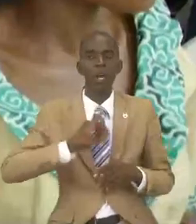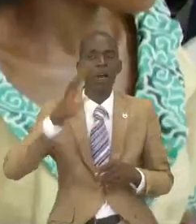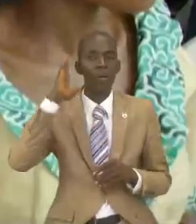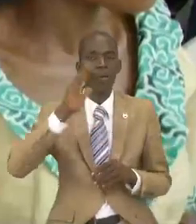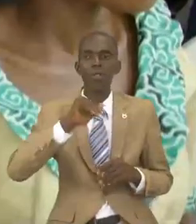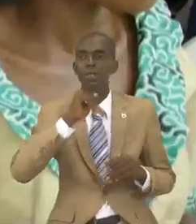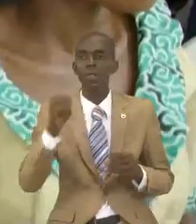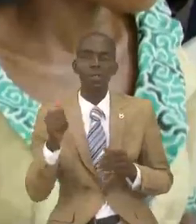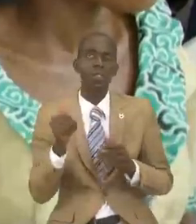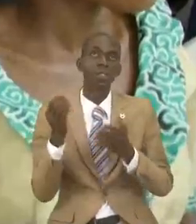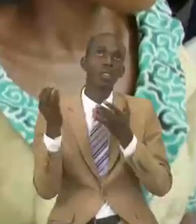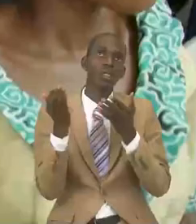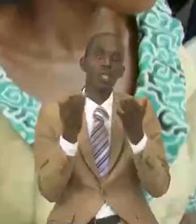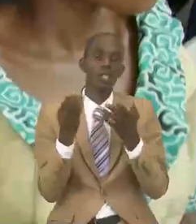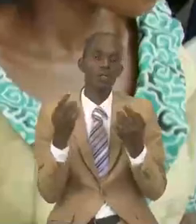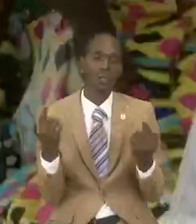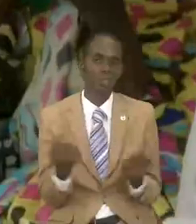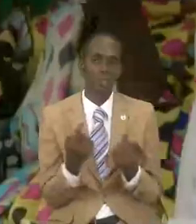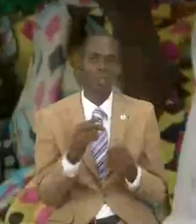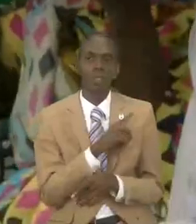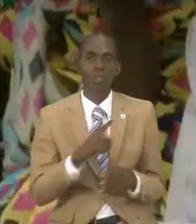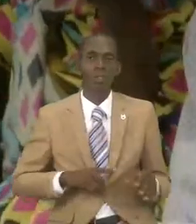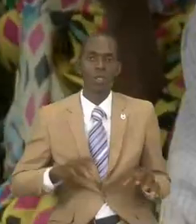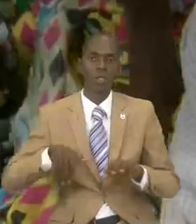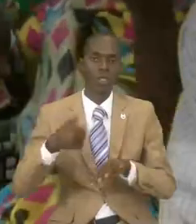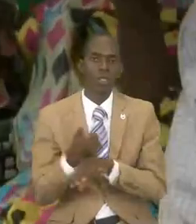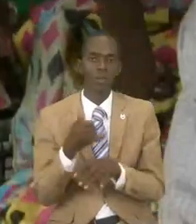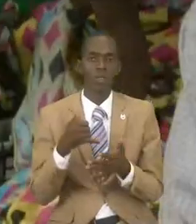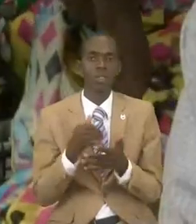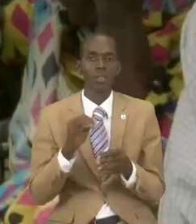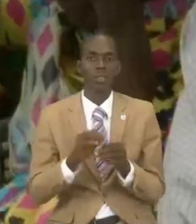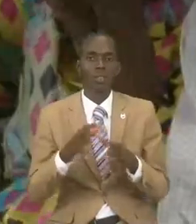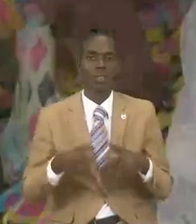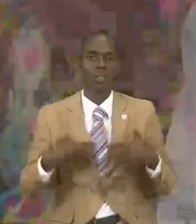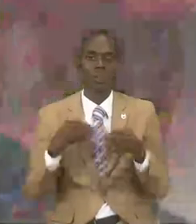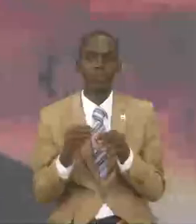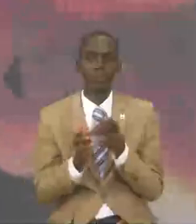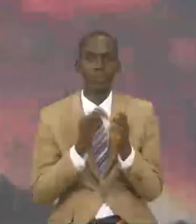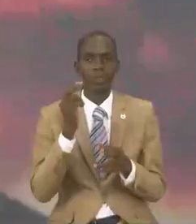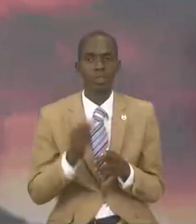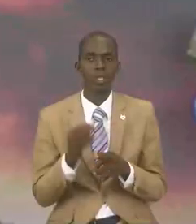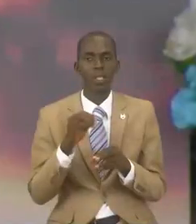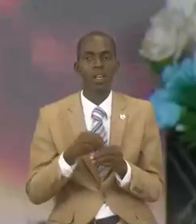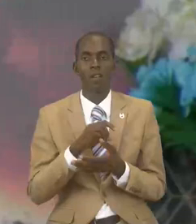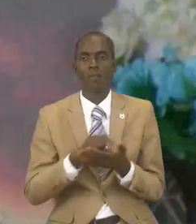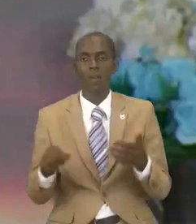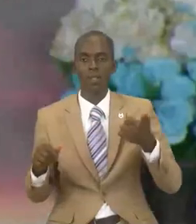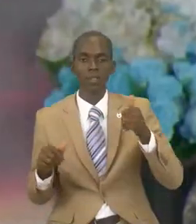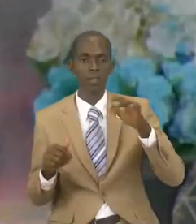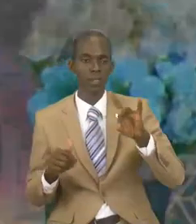dis dans le quartier. Moi, je ne vais plus servir le péché. Plus le Seigneur le confirme dans ta vie au nom de